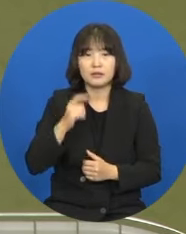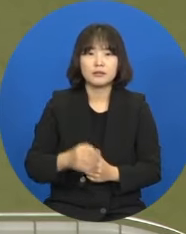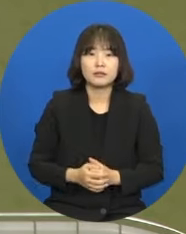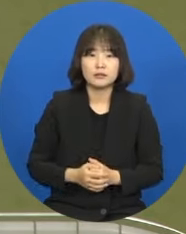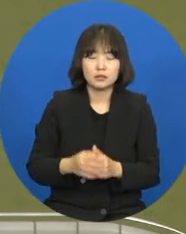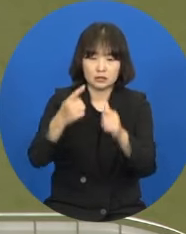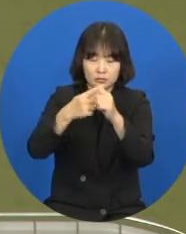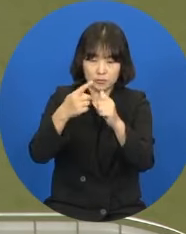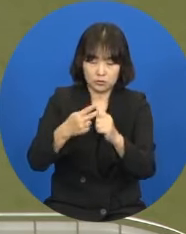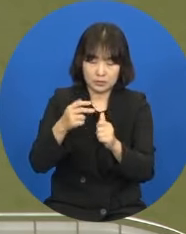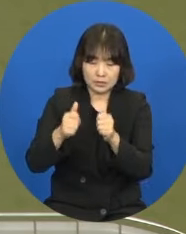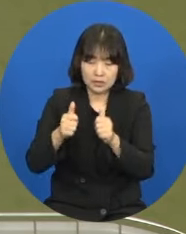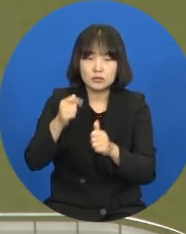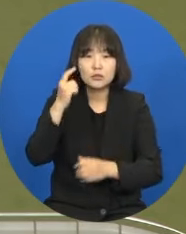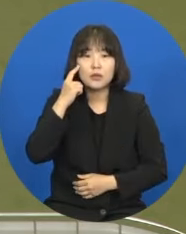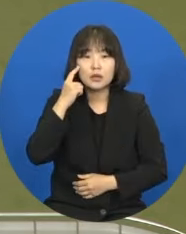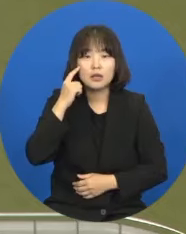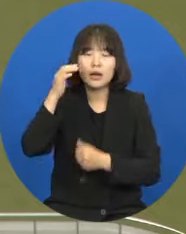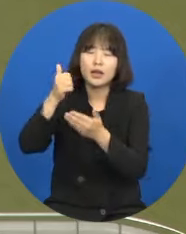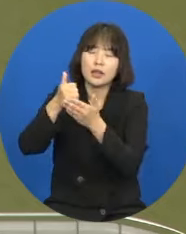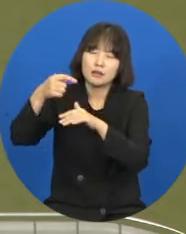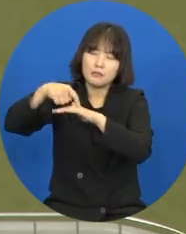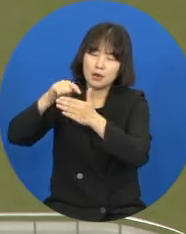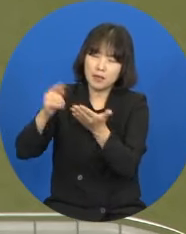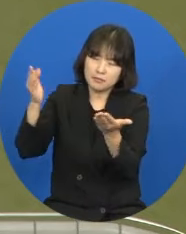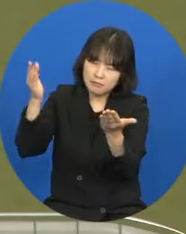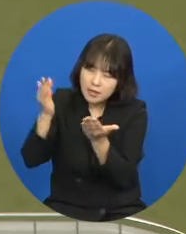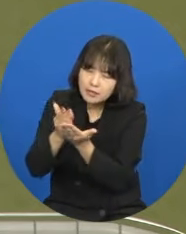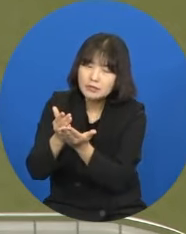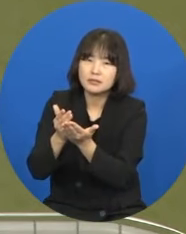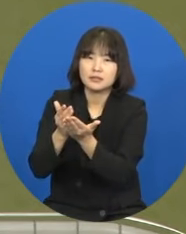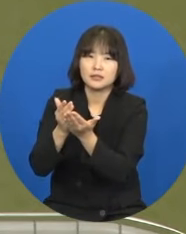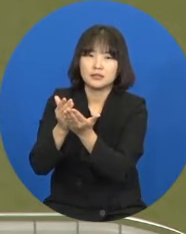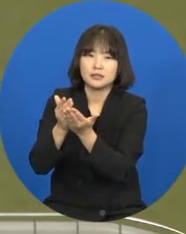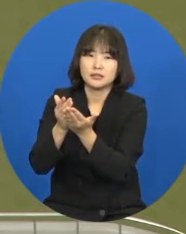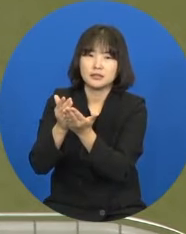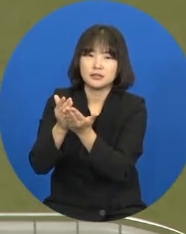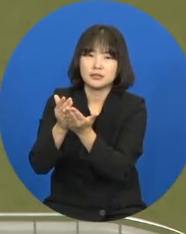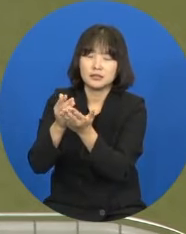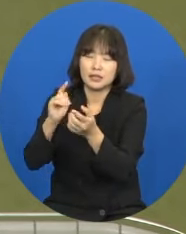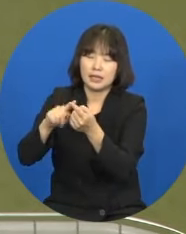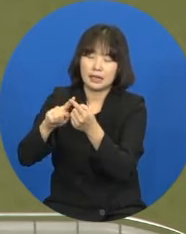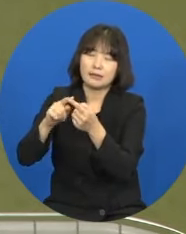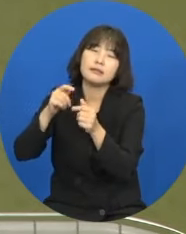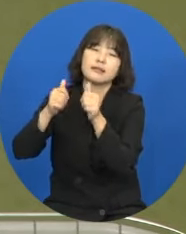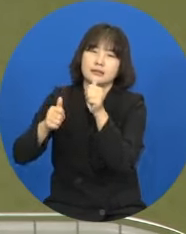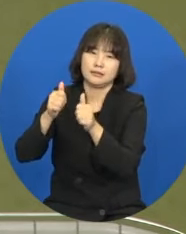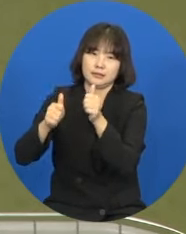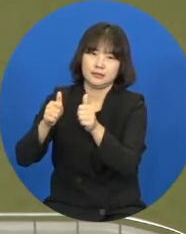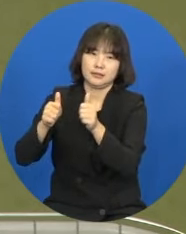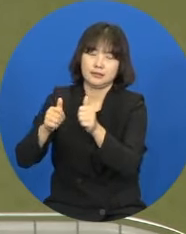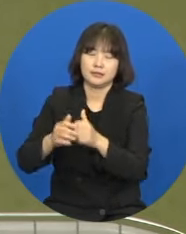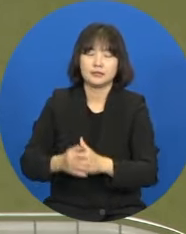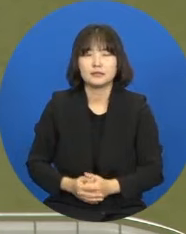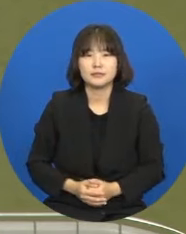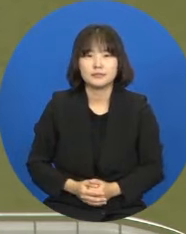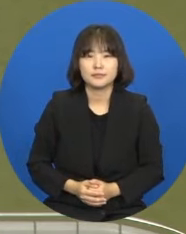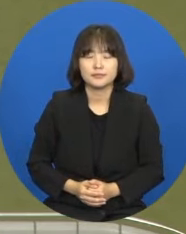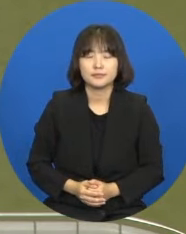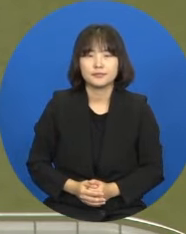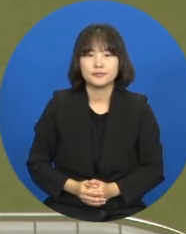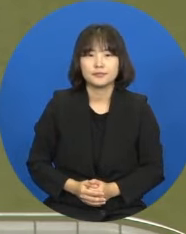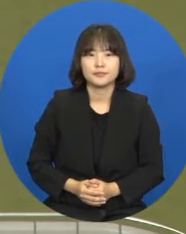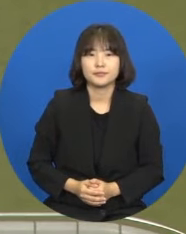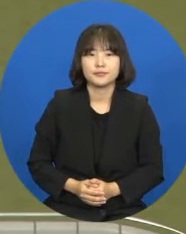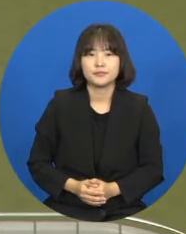왜 하나님 마음에 맞는가 정말 내 말씀대로 살아갈 사람인가에 대한 부분을 하나님은 점검하시는